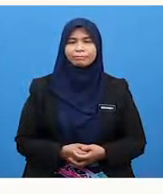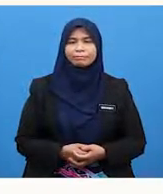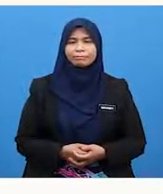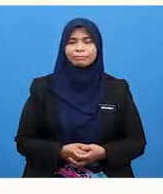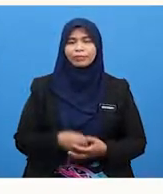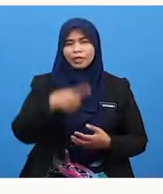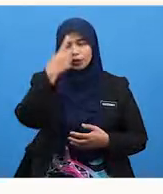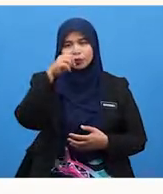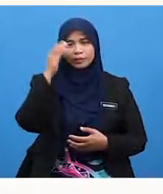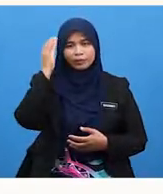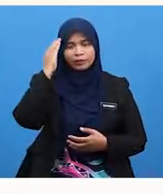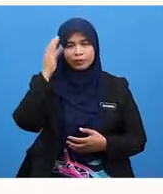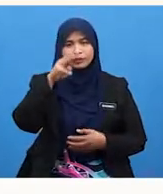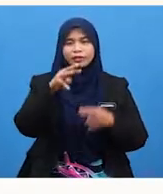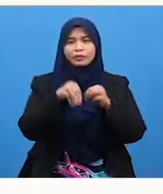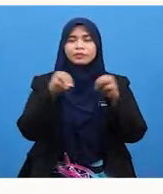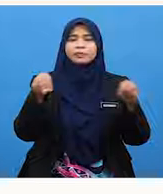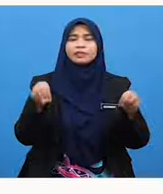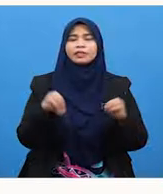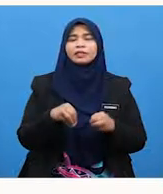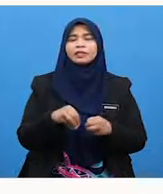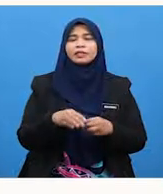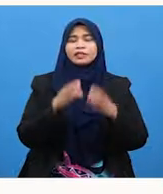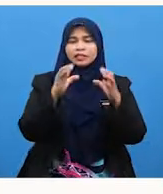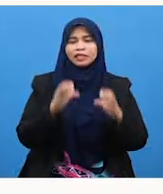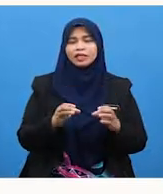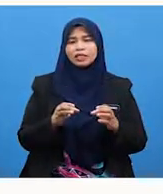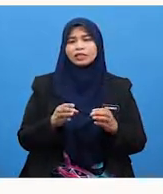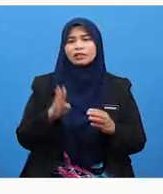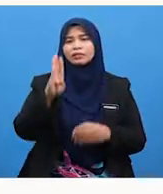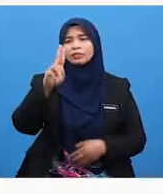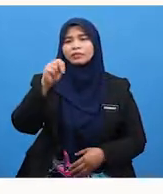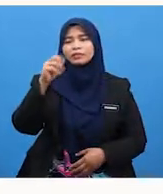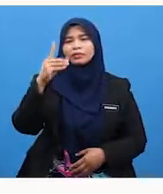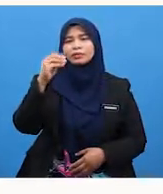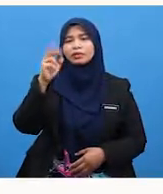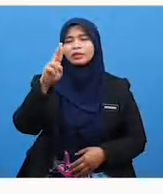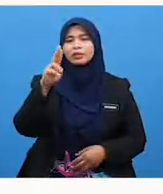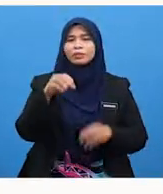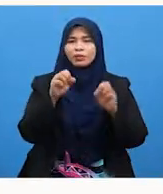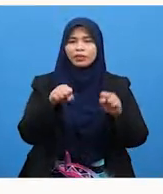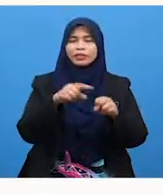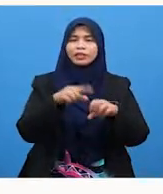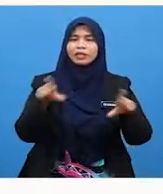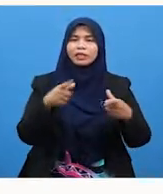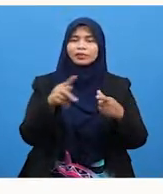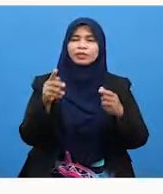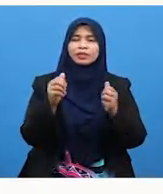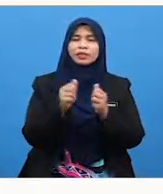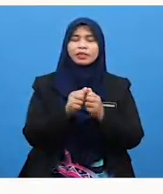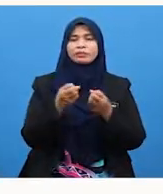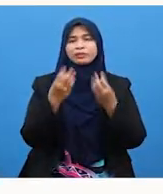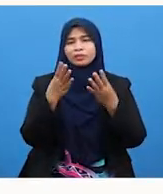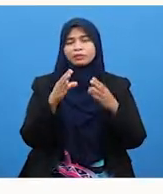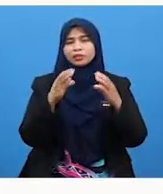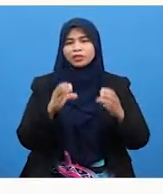Untuk pengetahuan murid-murid, kaedah membundarkan nombor boleh dilakukan dengan beberapa